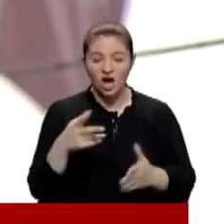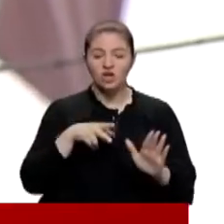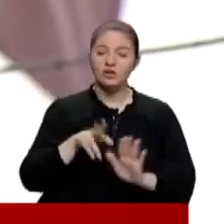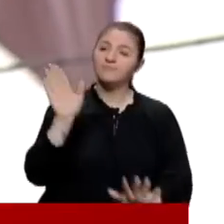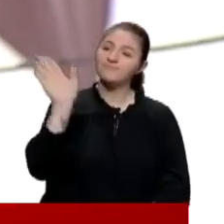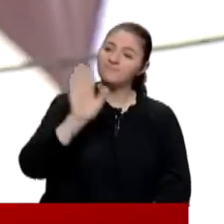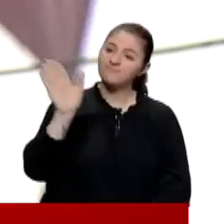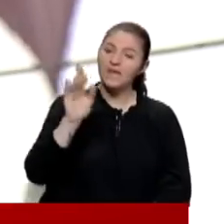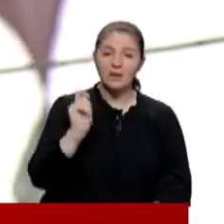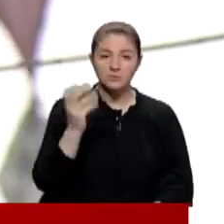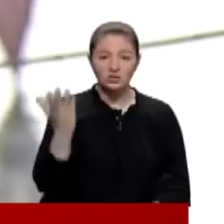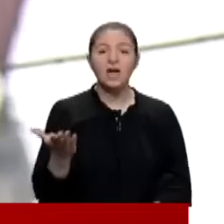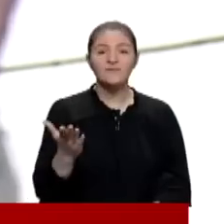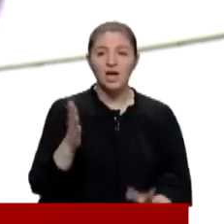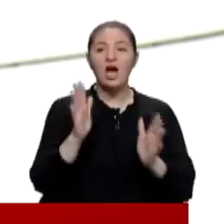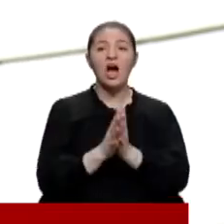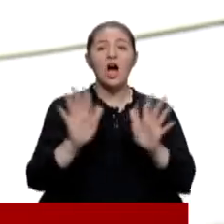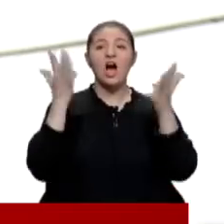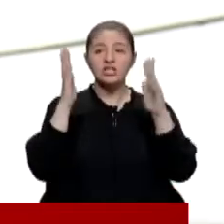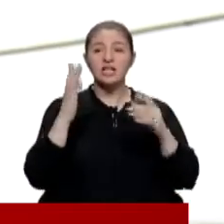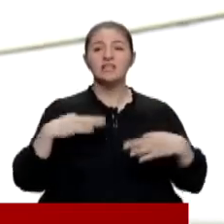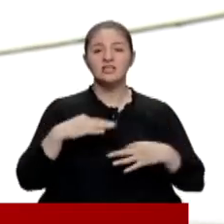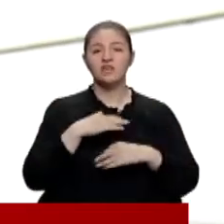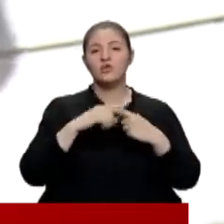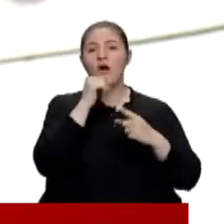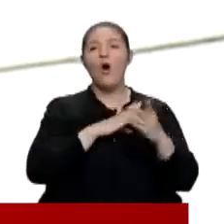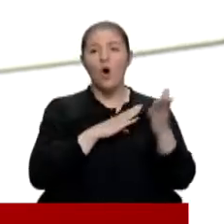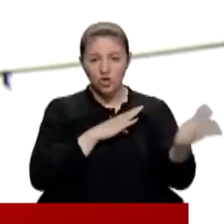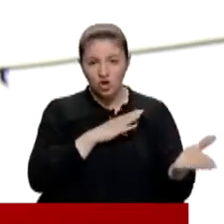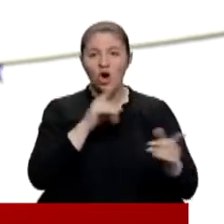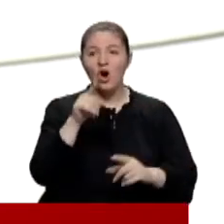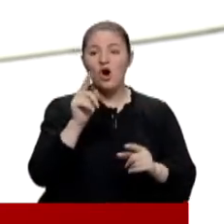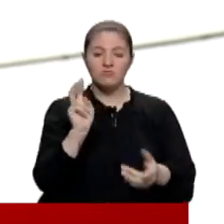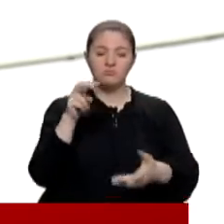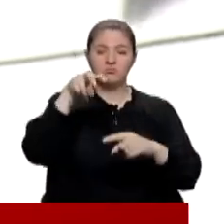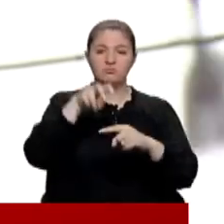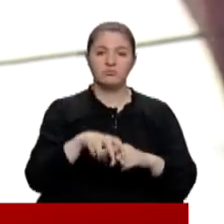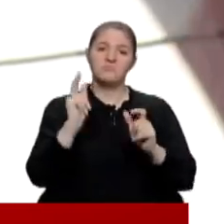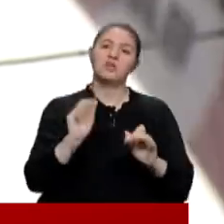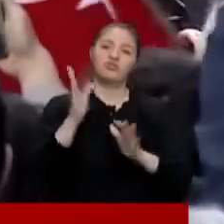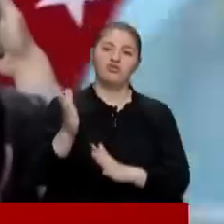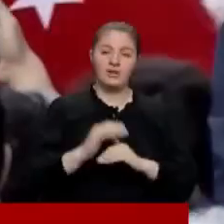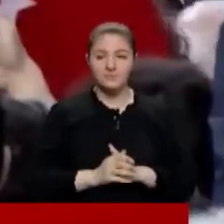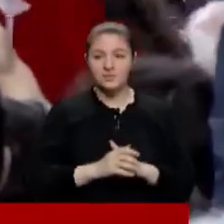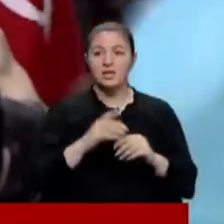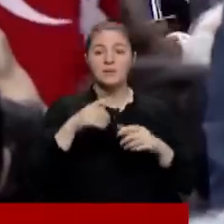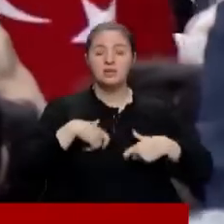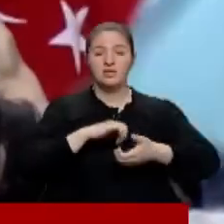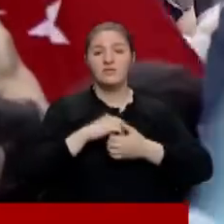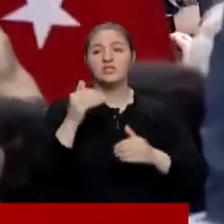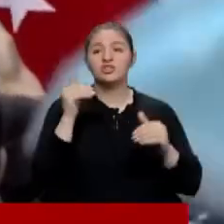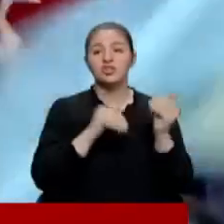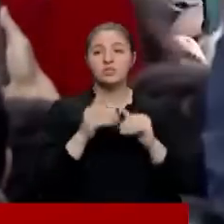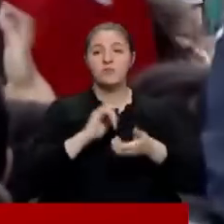yolcu edilecek ve alkışlarla Sayın Kılıçdaroğlu o makama oturacak. Millet İttifakı'nın